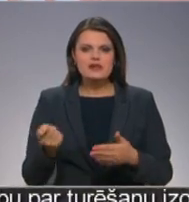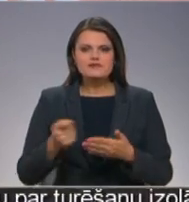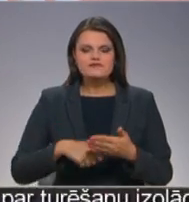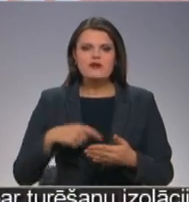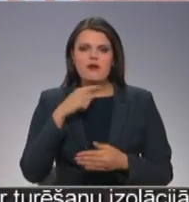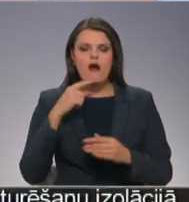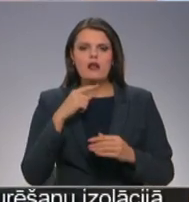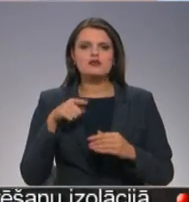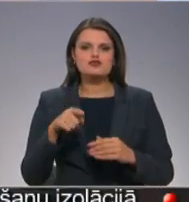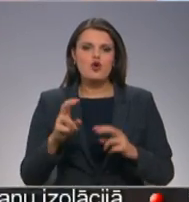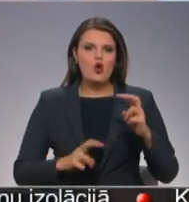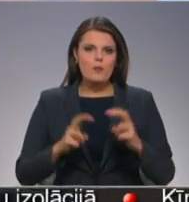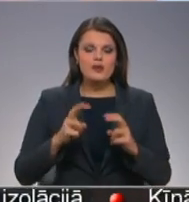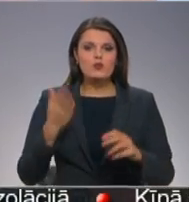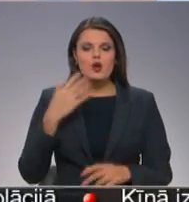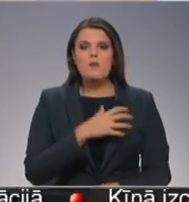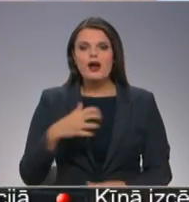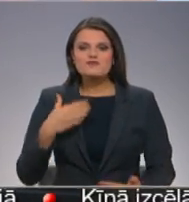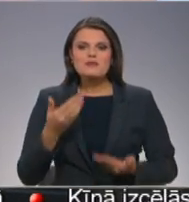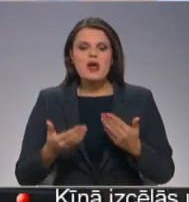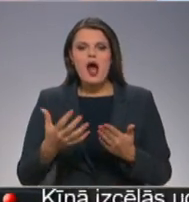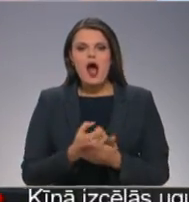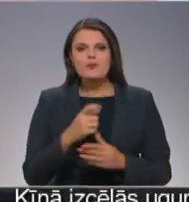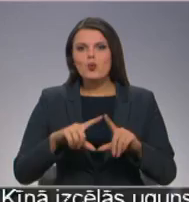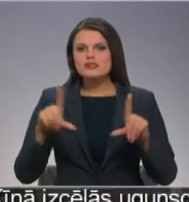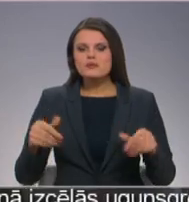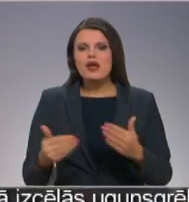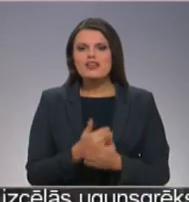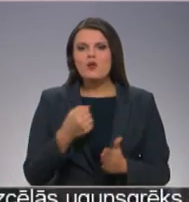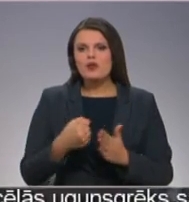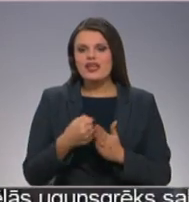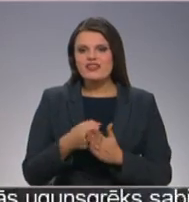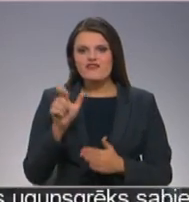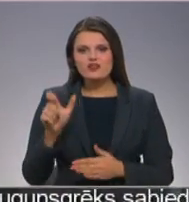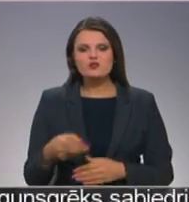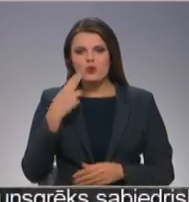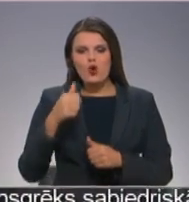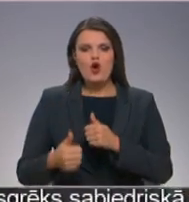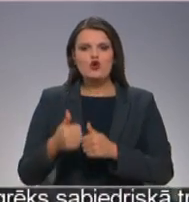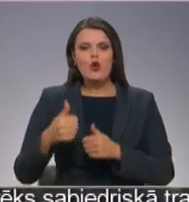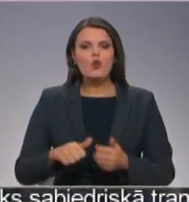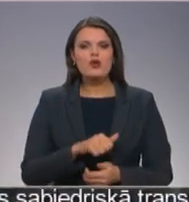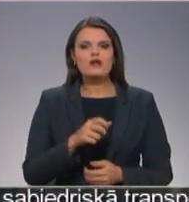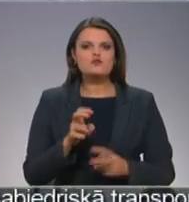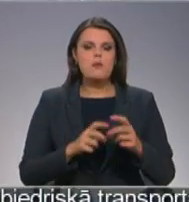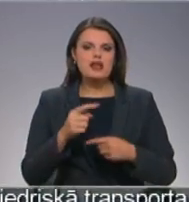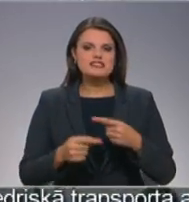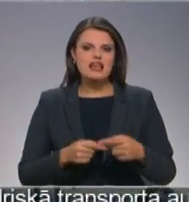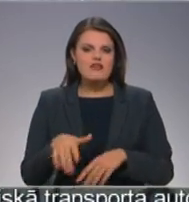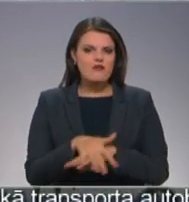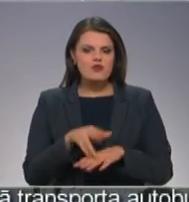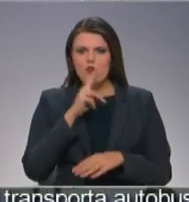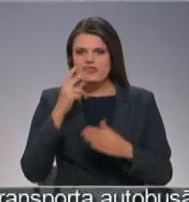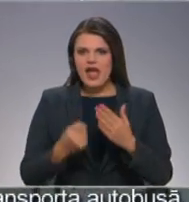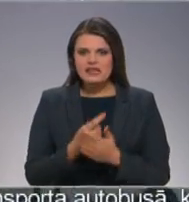gaļas kombinātam. Toreiz pašvaldības mēģinājuma atrast uzņēmumam jaunu investoru no konkurentu pārstrādātāju vidus neizdevās.